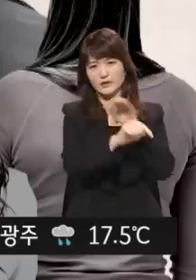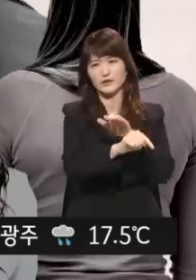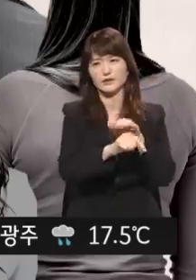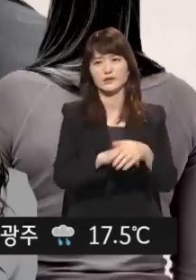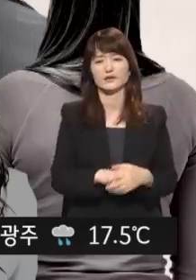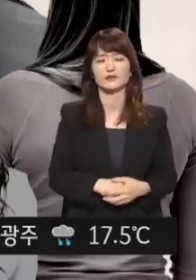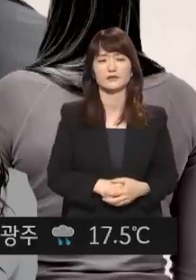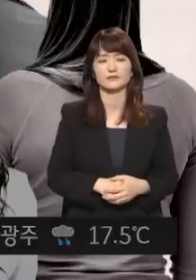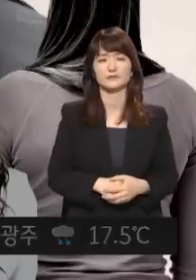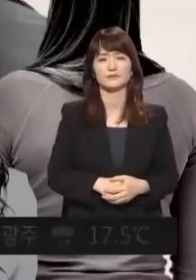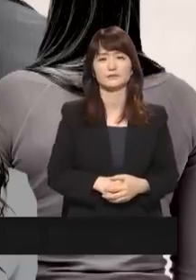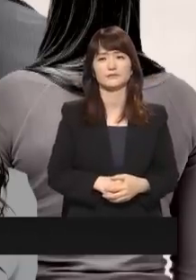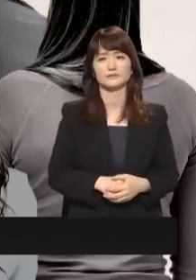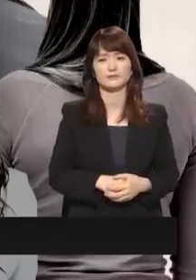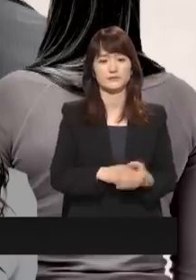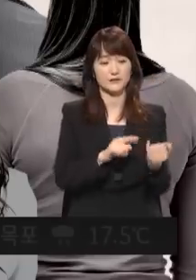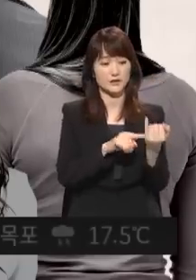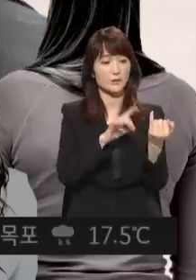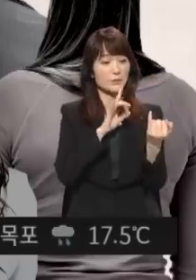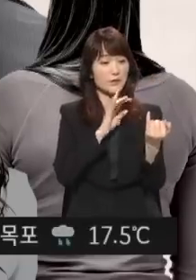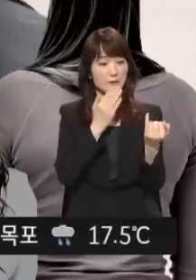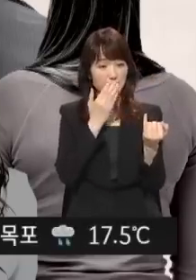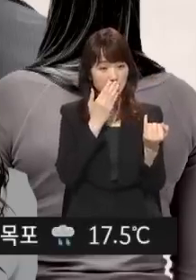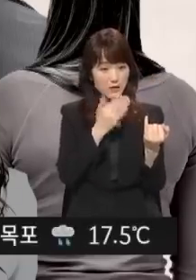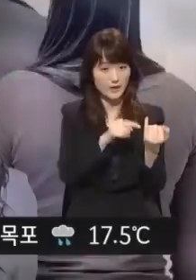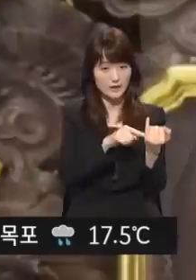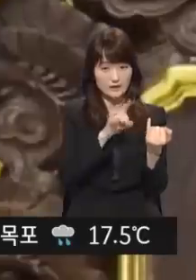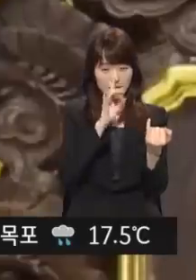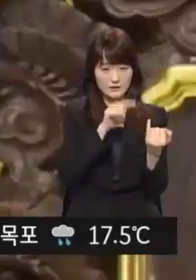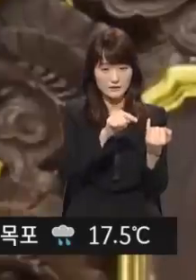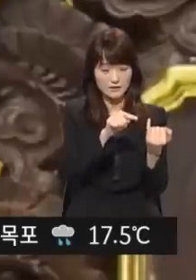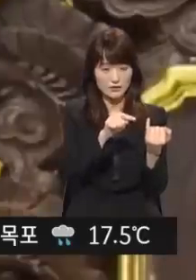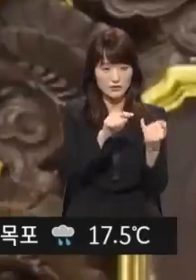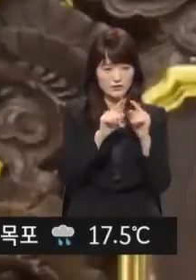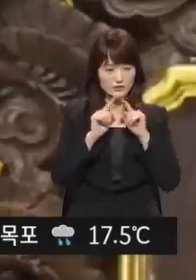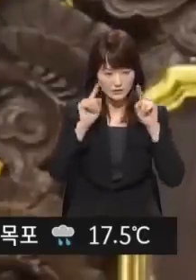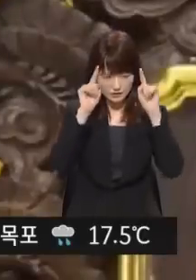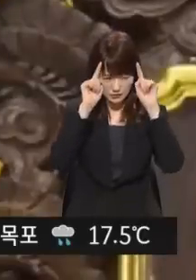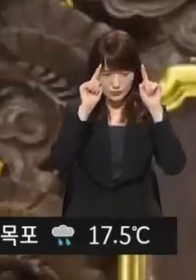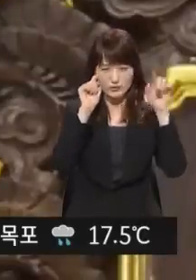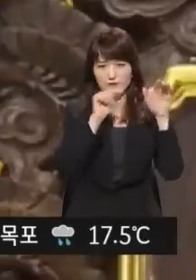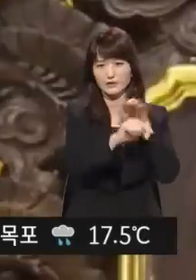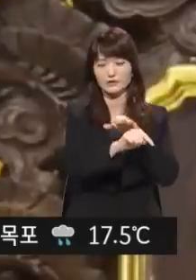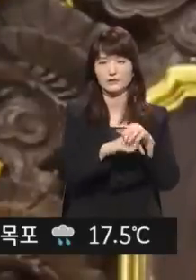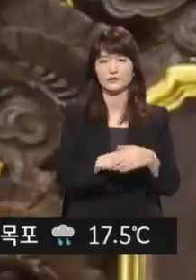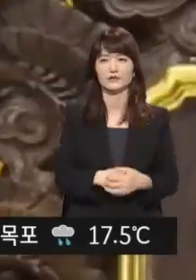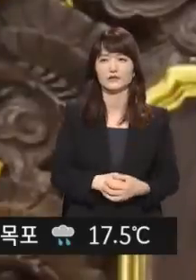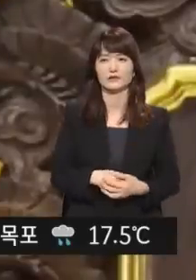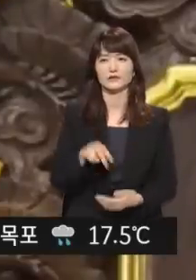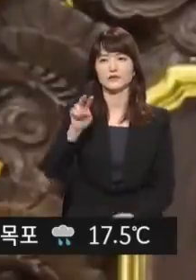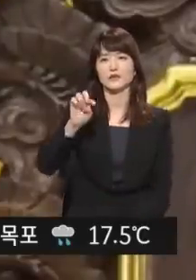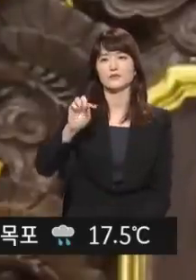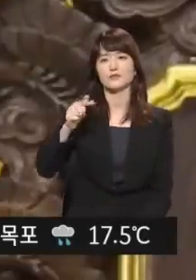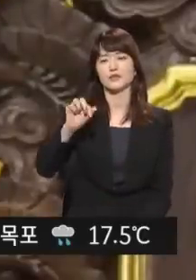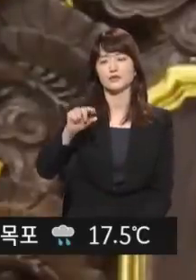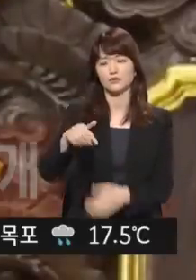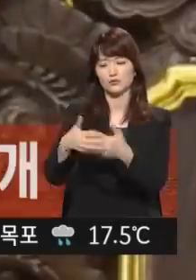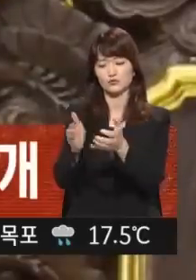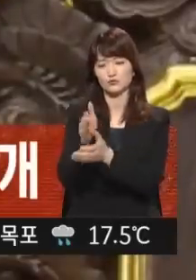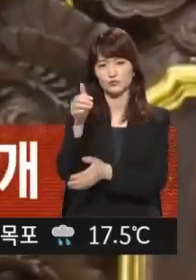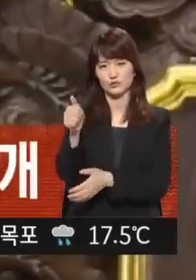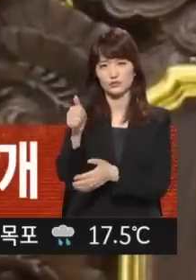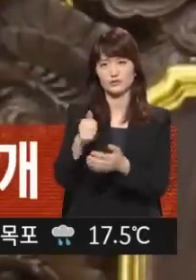사용하는 거죠 이거는 너만 되는 것이다 안 되면 너는 지옥 간다 그래서 뭐 미는 국장이라고도 있다는데